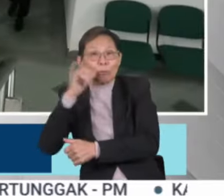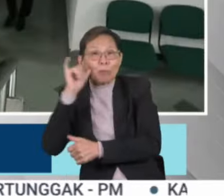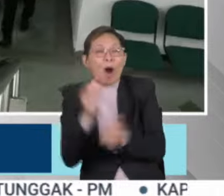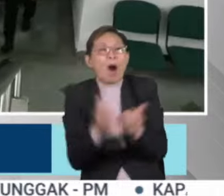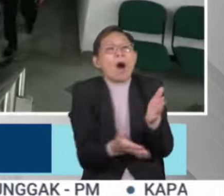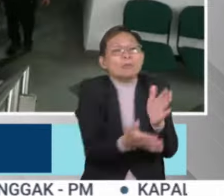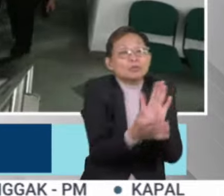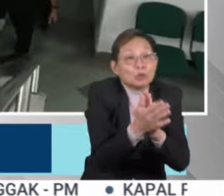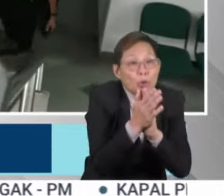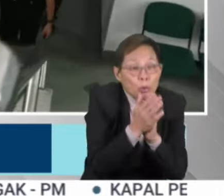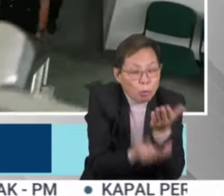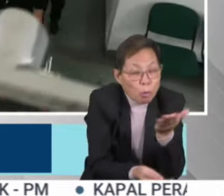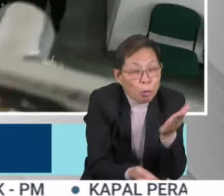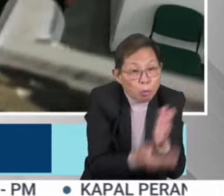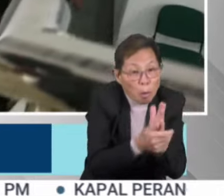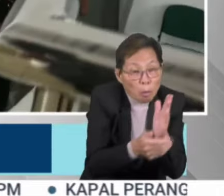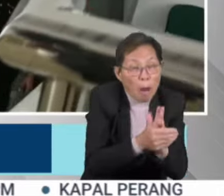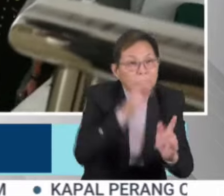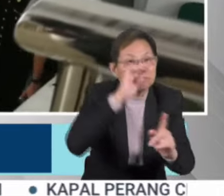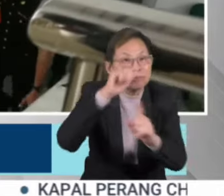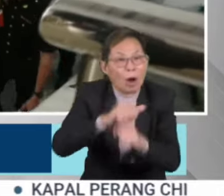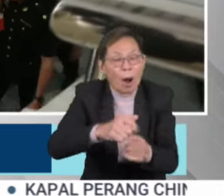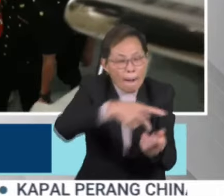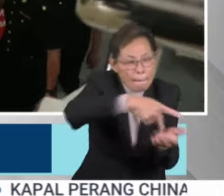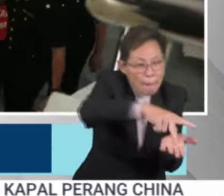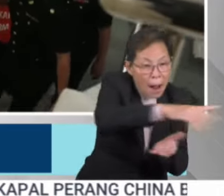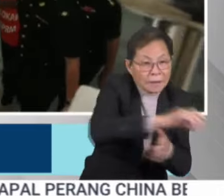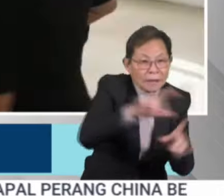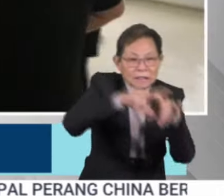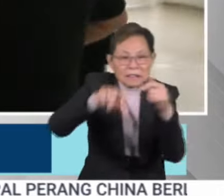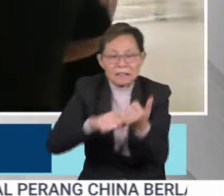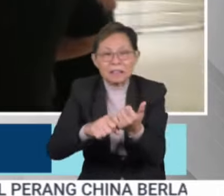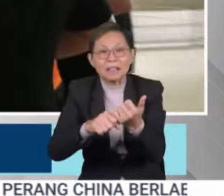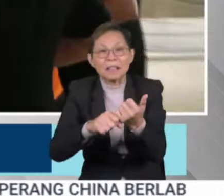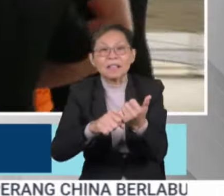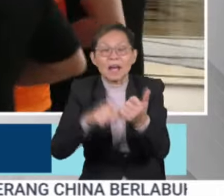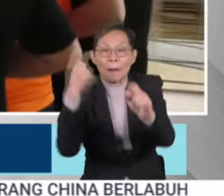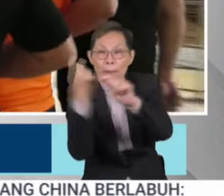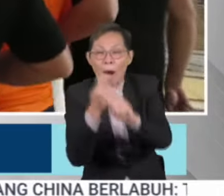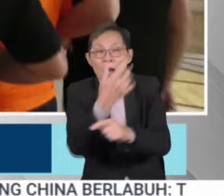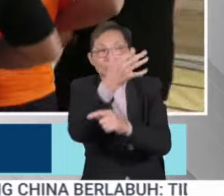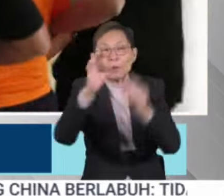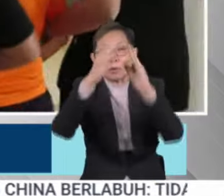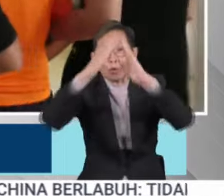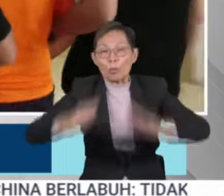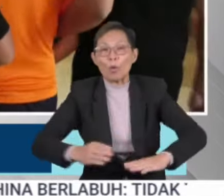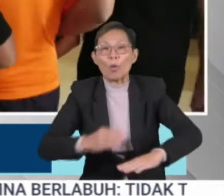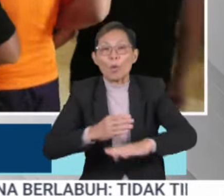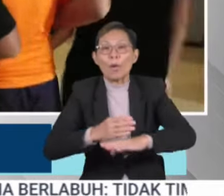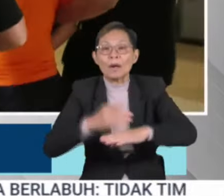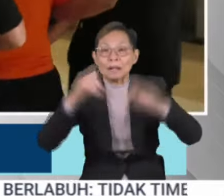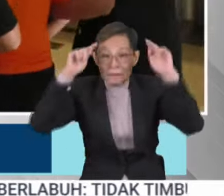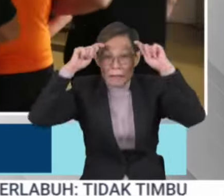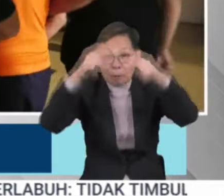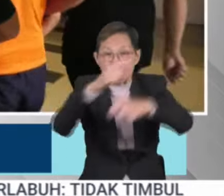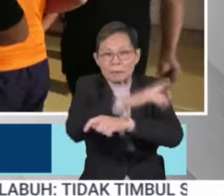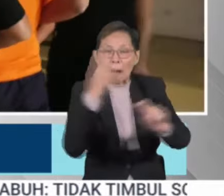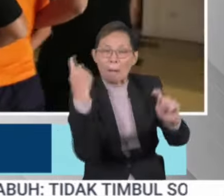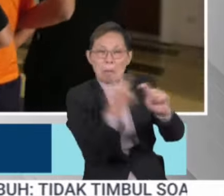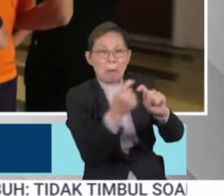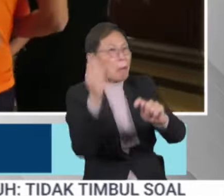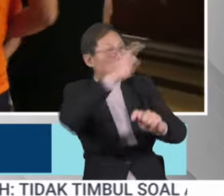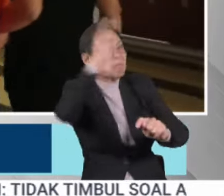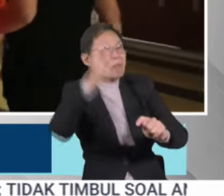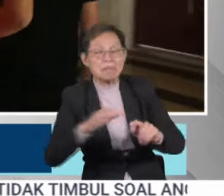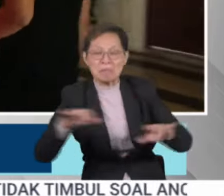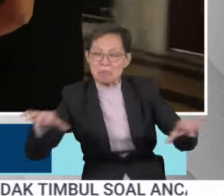Tuntutan palsu itu melibatkan baucer pembayaran dan sijil pembinaan 19 unit rumah di Temerloh, namun pembinaan tersebut tidak